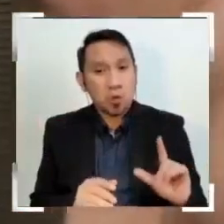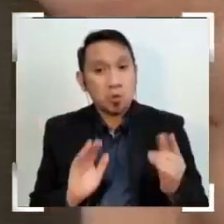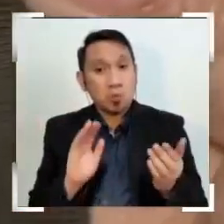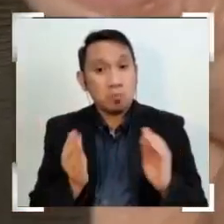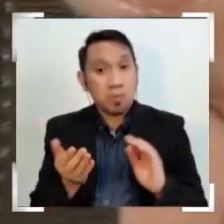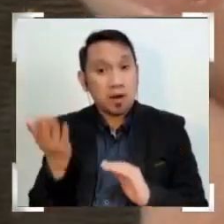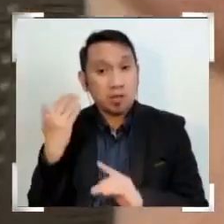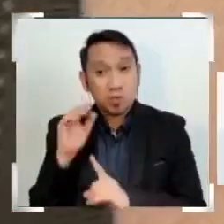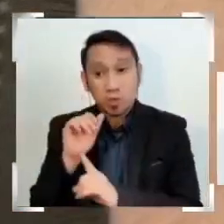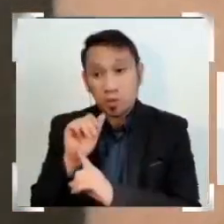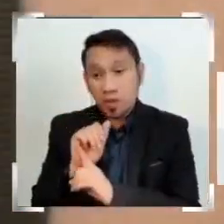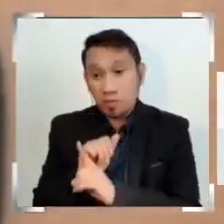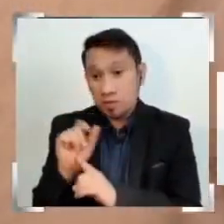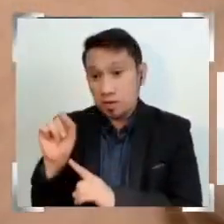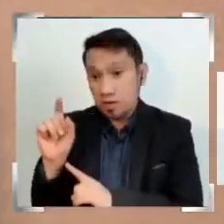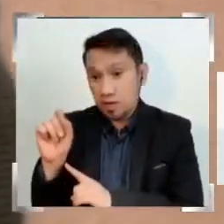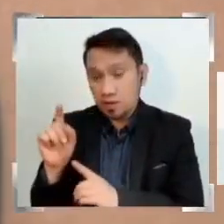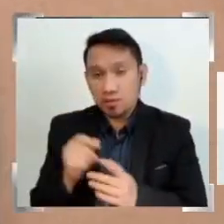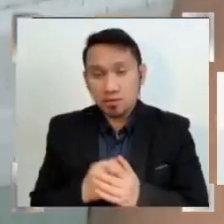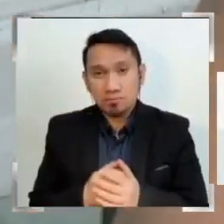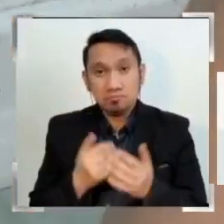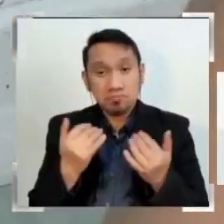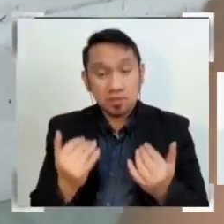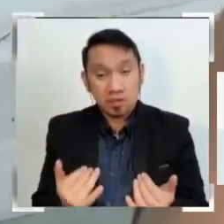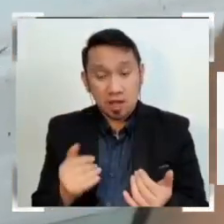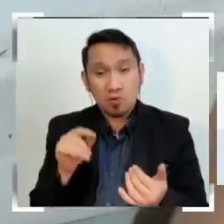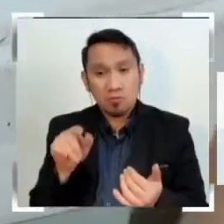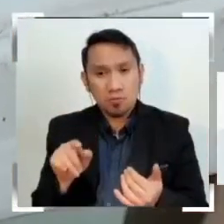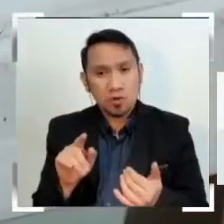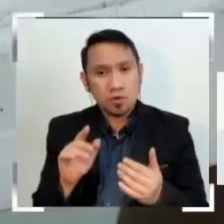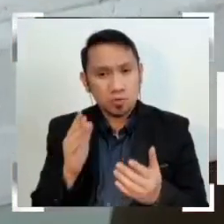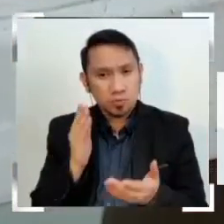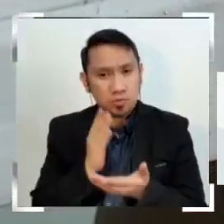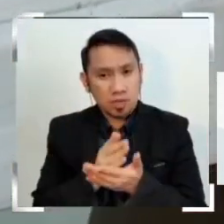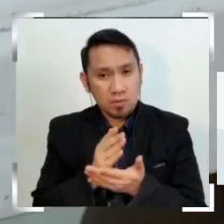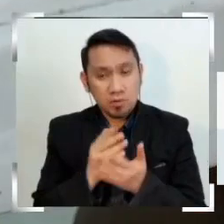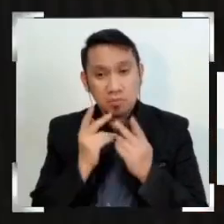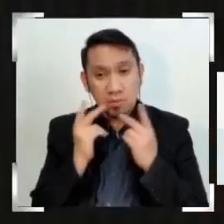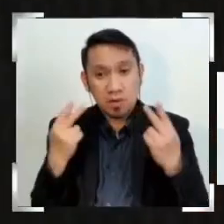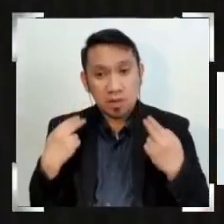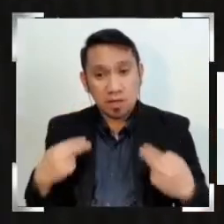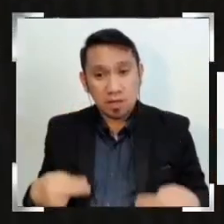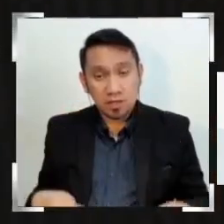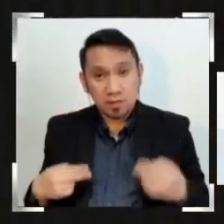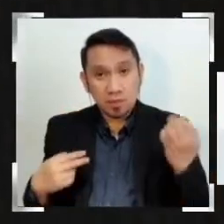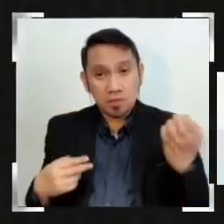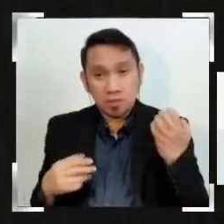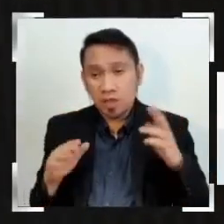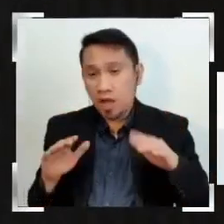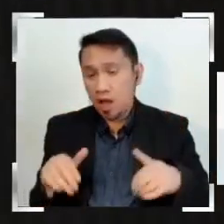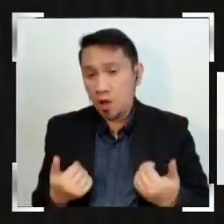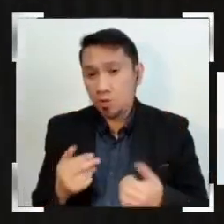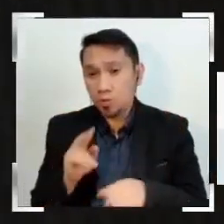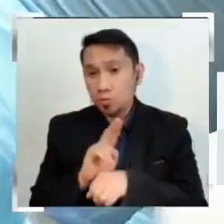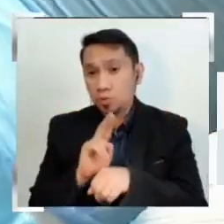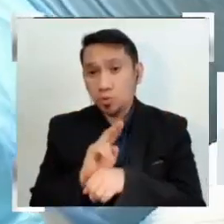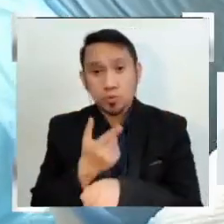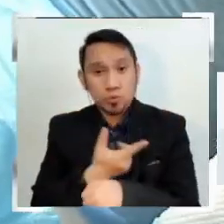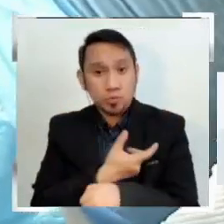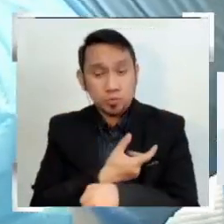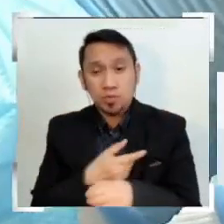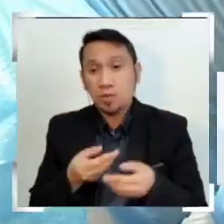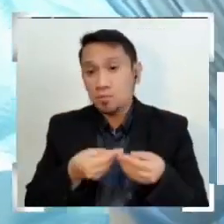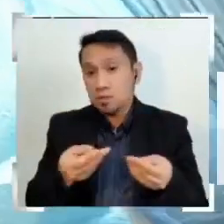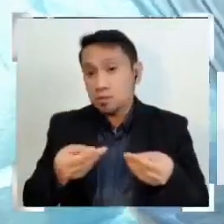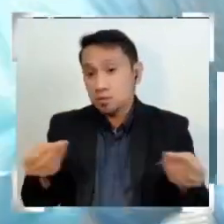Isang malaking konsiderasyon daw sa pagbawi ng State of Public Health Emergency ay kung paano magagamit ang COVID-19 vaccines na ipinamamahagi sa bisa